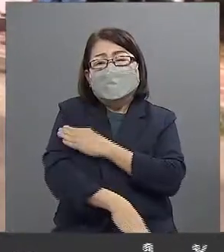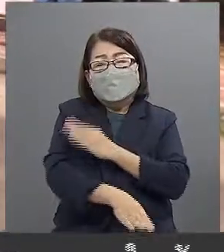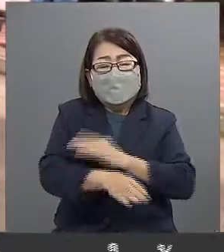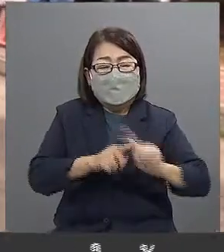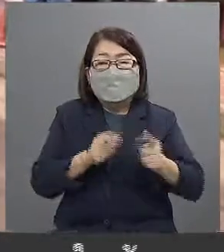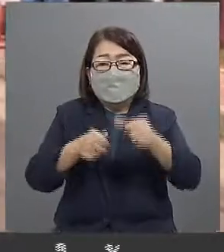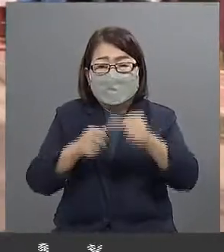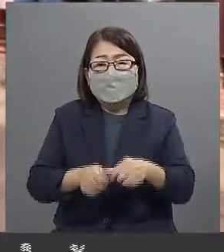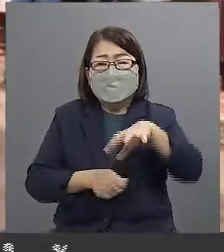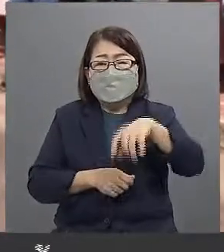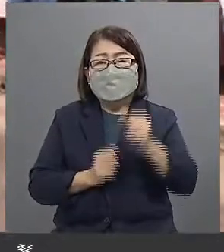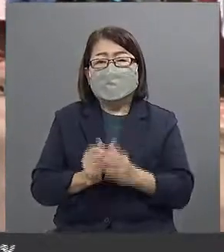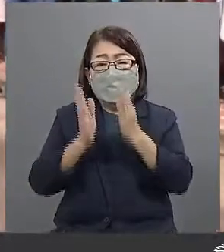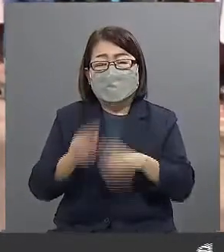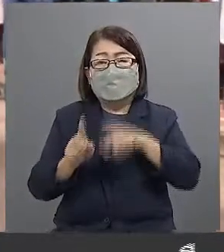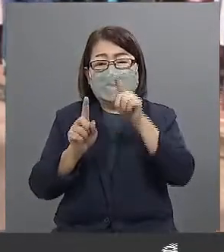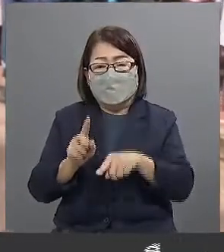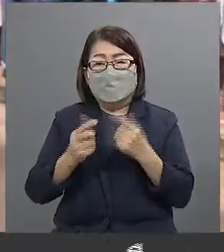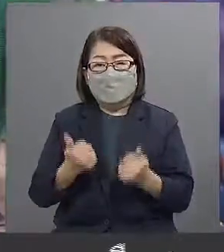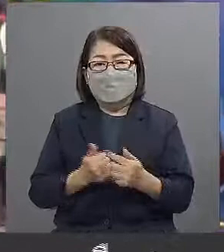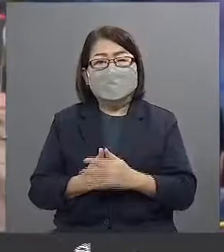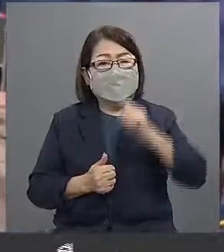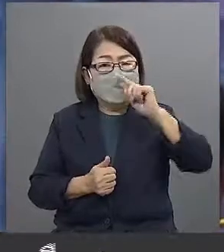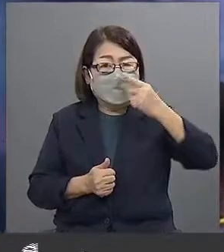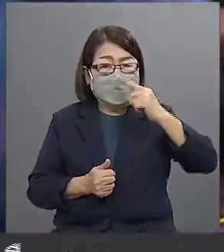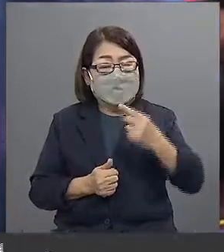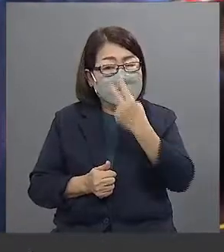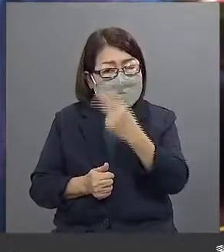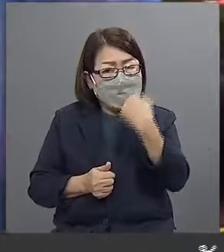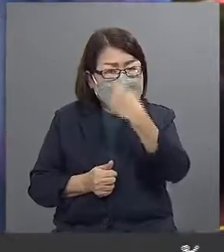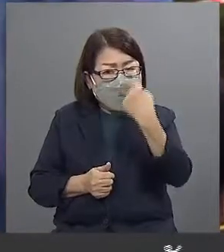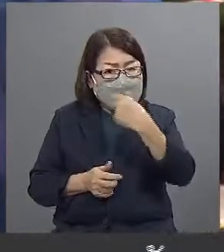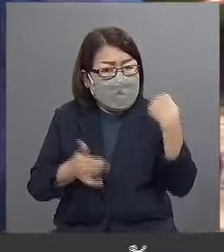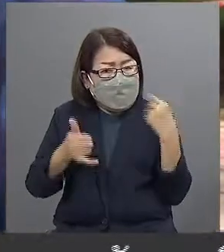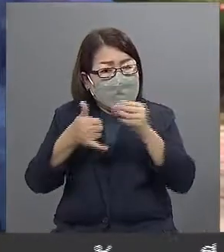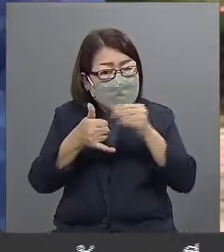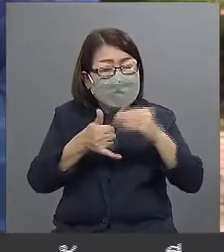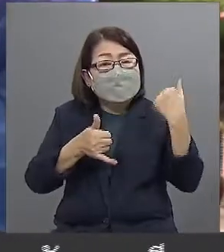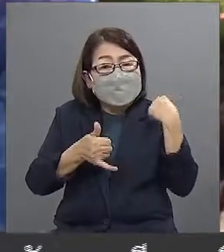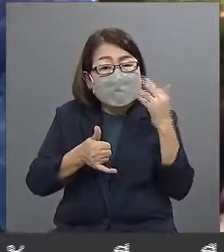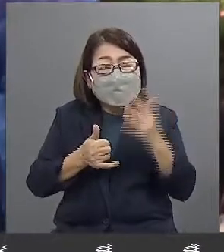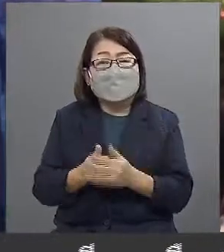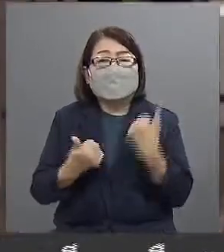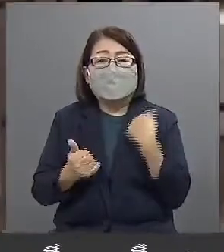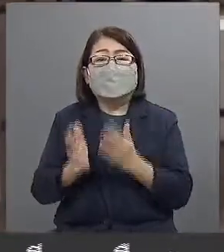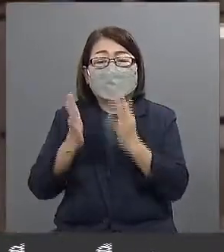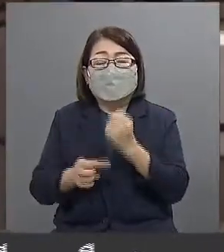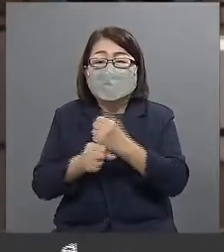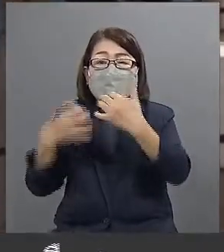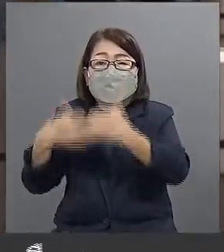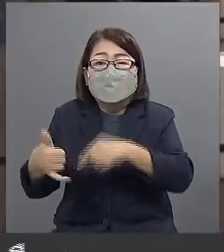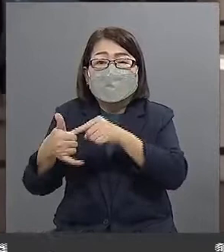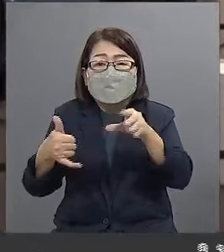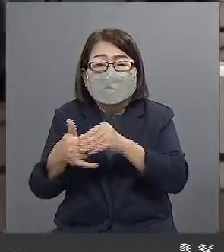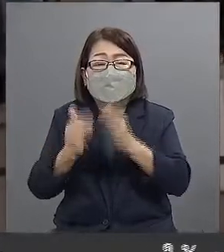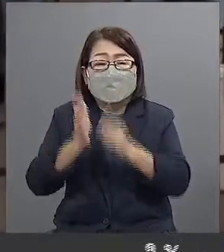ประมาณ 1,000ในวันนี้เพื่อค้นหาผู้ติดเชื้อเพิ่มเติมหลังจากมีพนักงานของโรงงานติดเชื้อแล้วเกือบ80